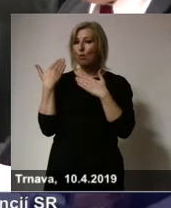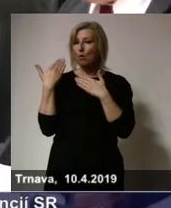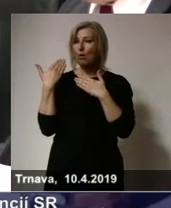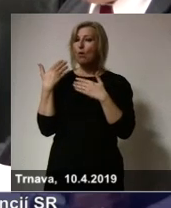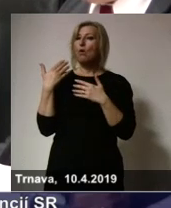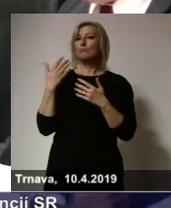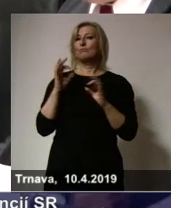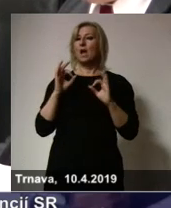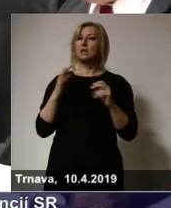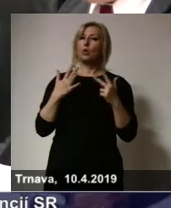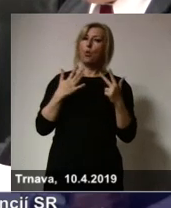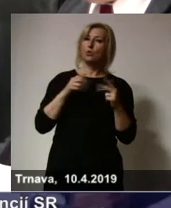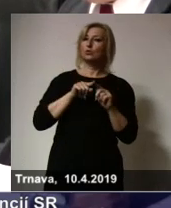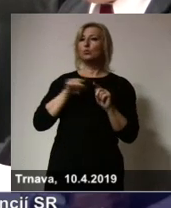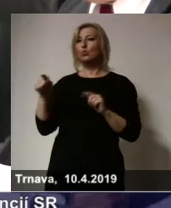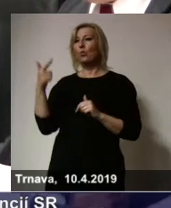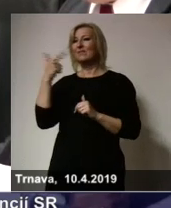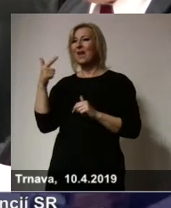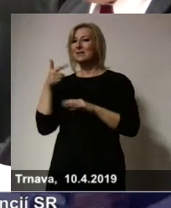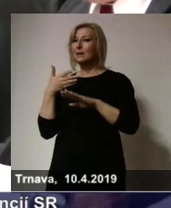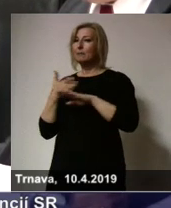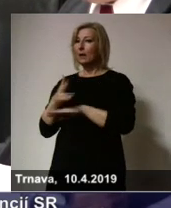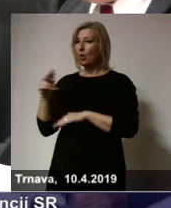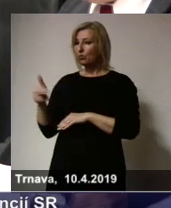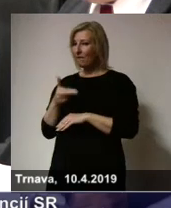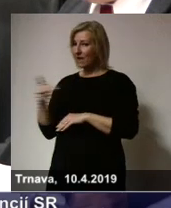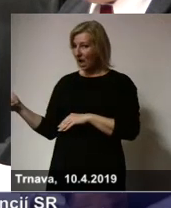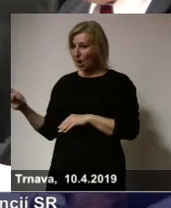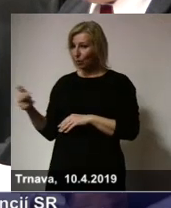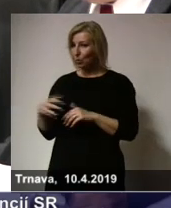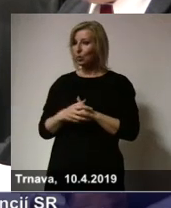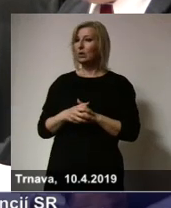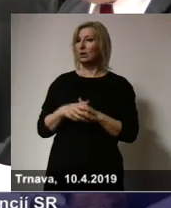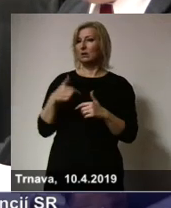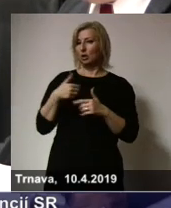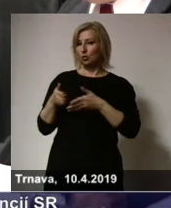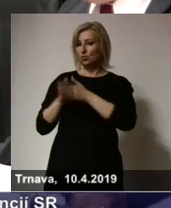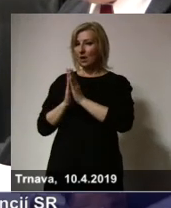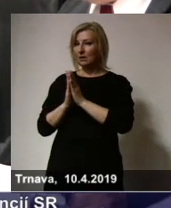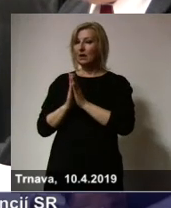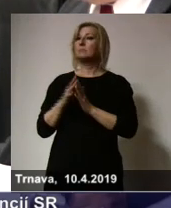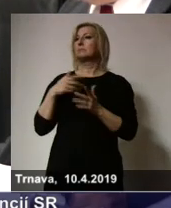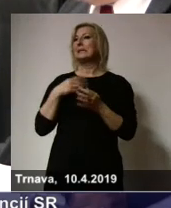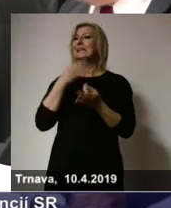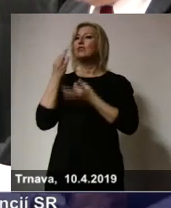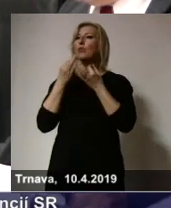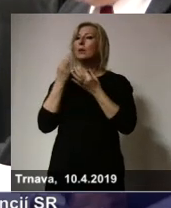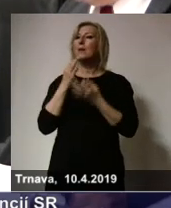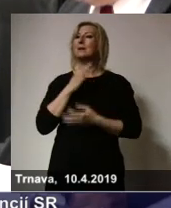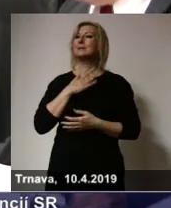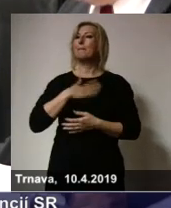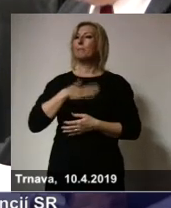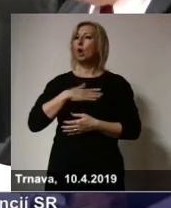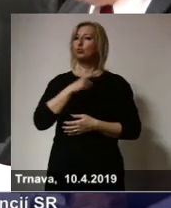8 do 20 miliónov eur. Ešte ad info, Prešovský samosprávny kraj